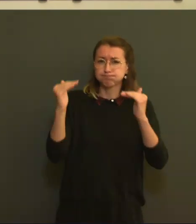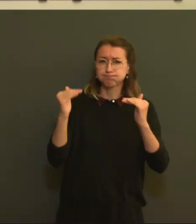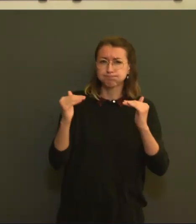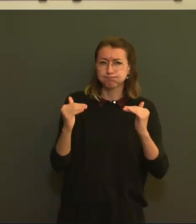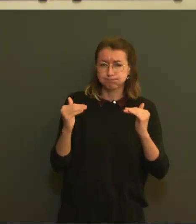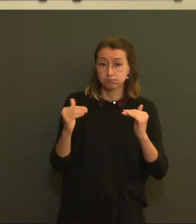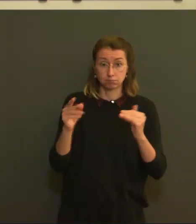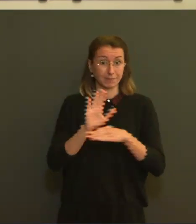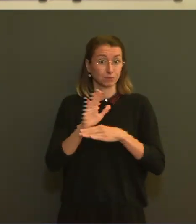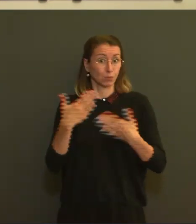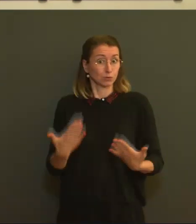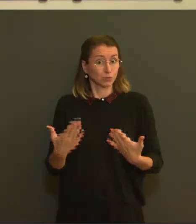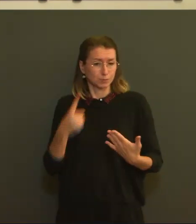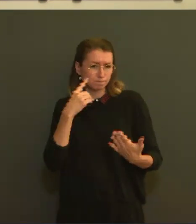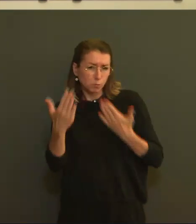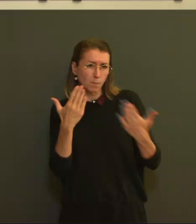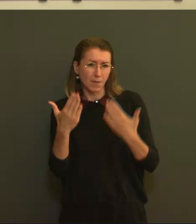la semaine précédente.